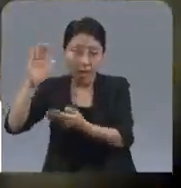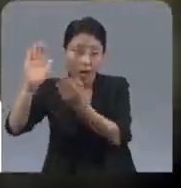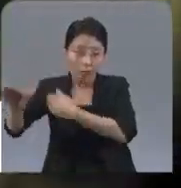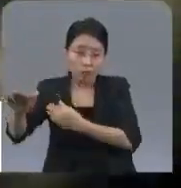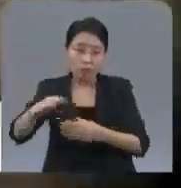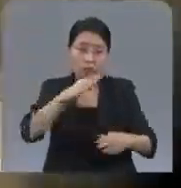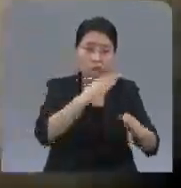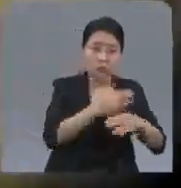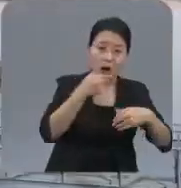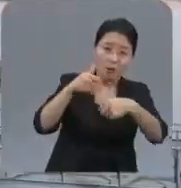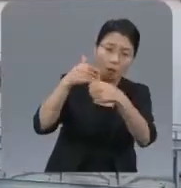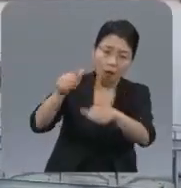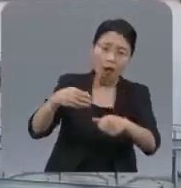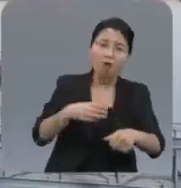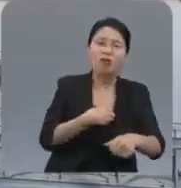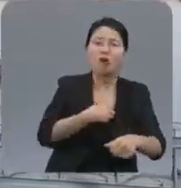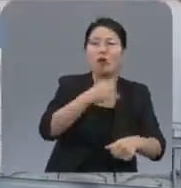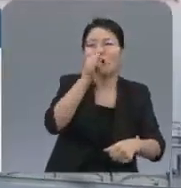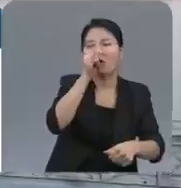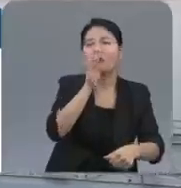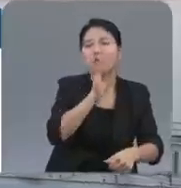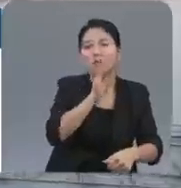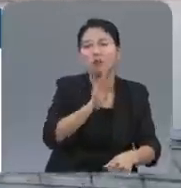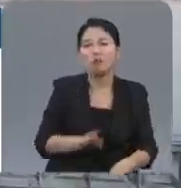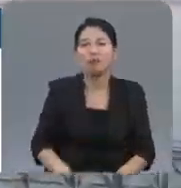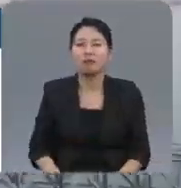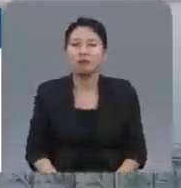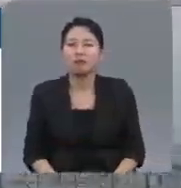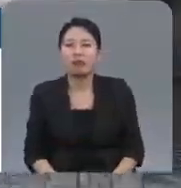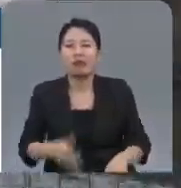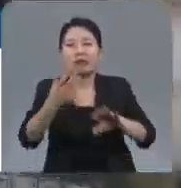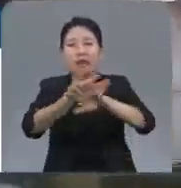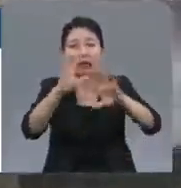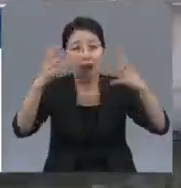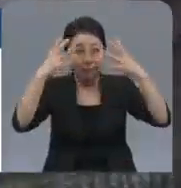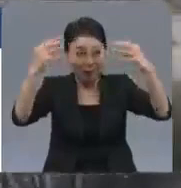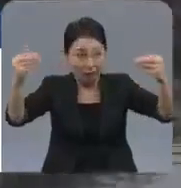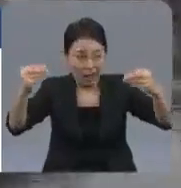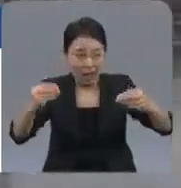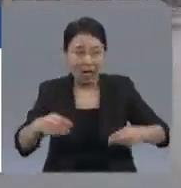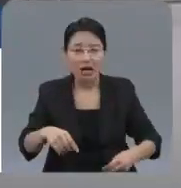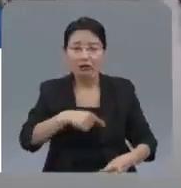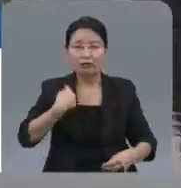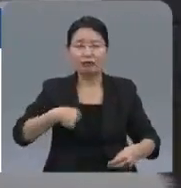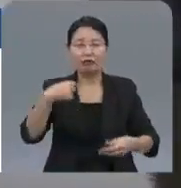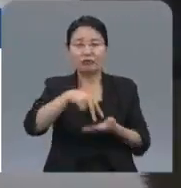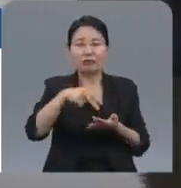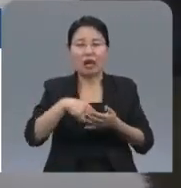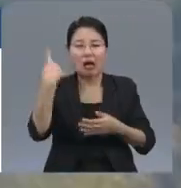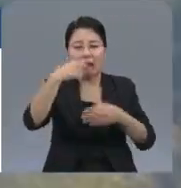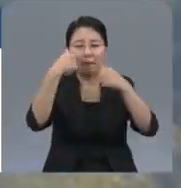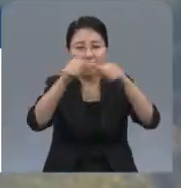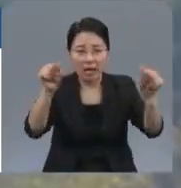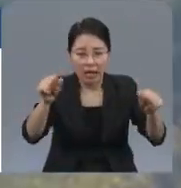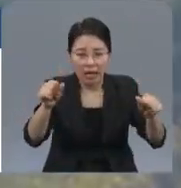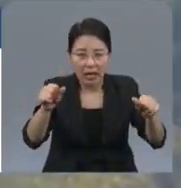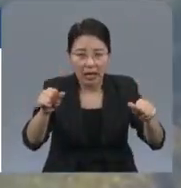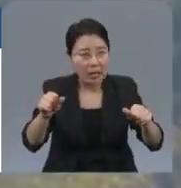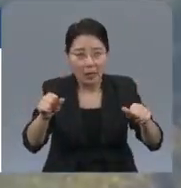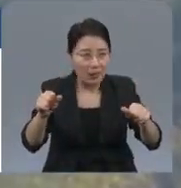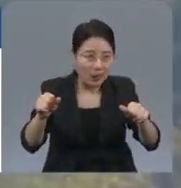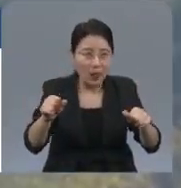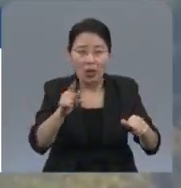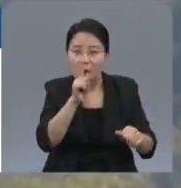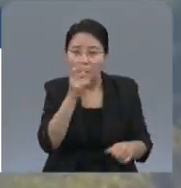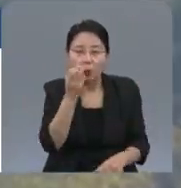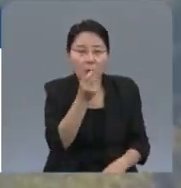Do đó có nhiều lo ngại sẽ có các cuộc cưỡng bức hồi hương quy mô lớn Sau khi Bình Nhưỡng gỡ bỏ lệnh Phong tỏa biên giới phòng dịch covid-19 đại